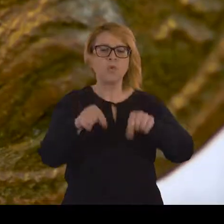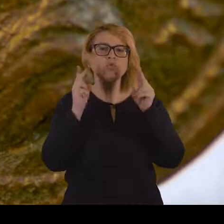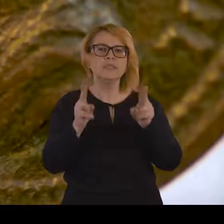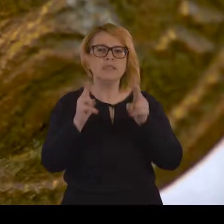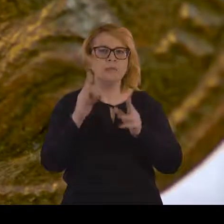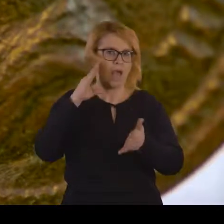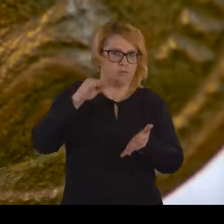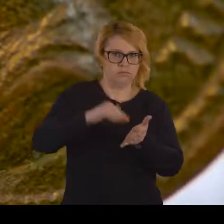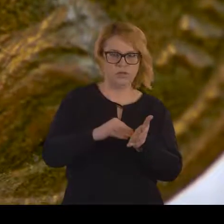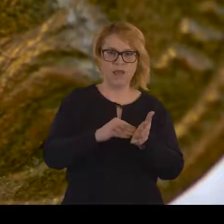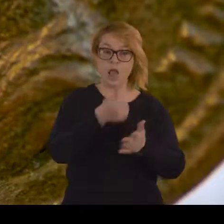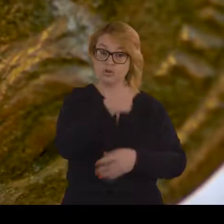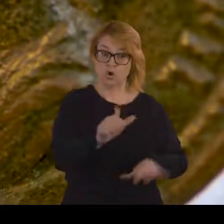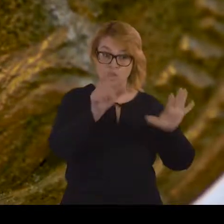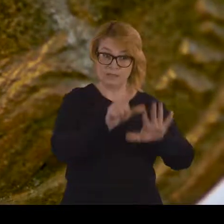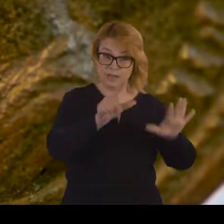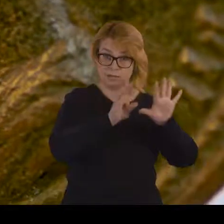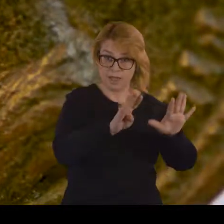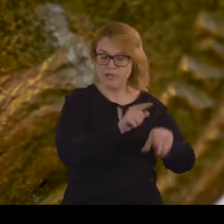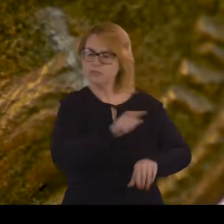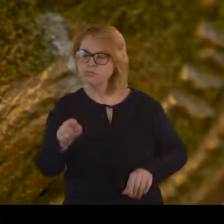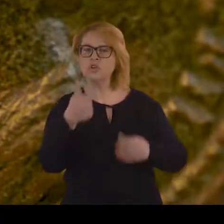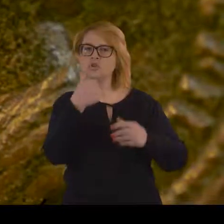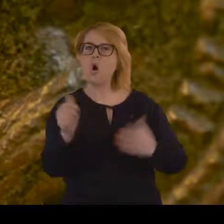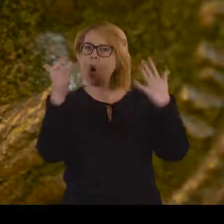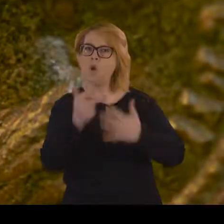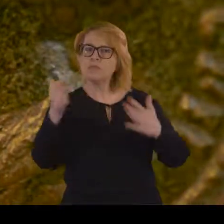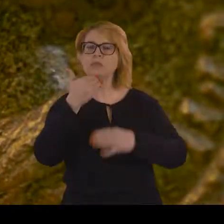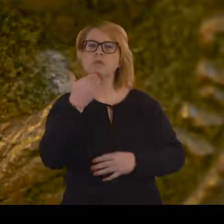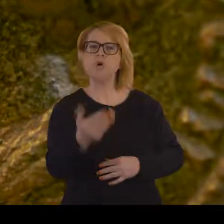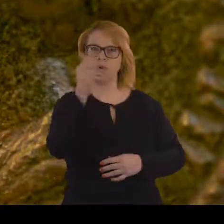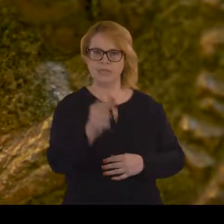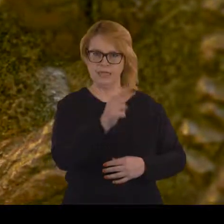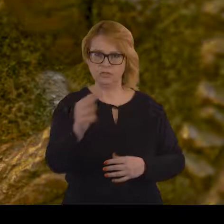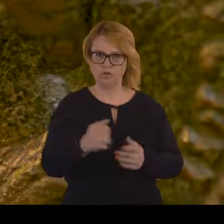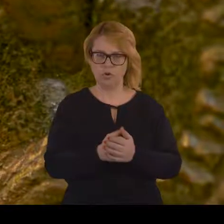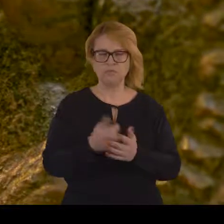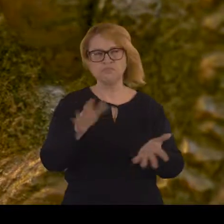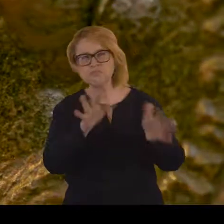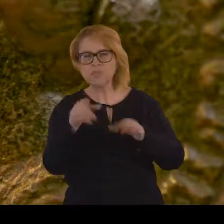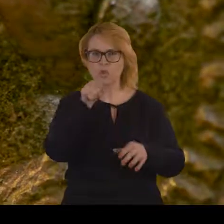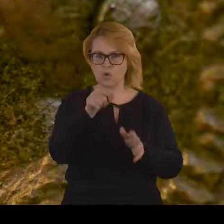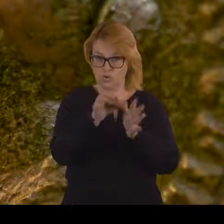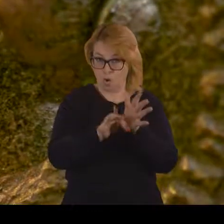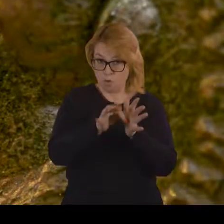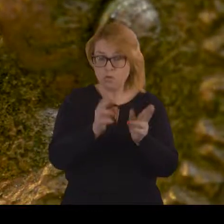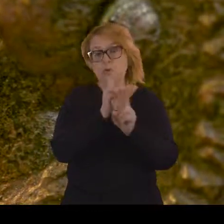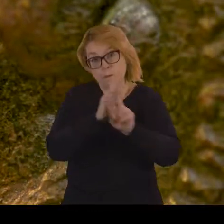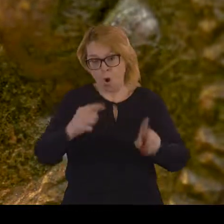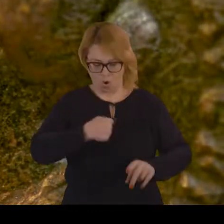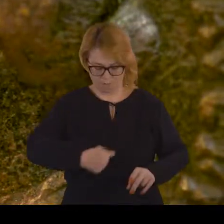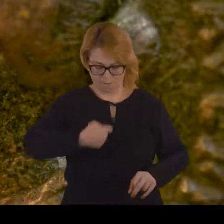prelome rokov 179 a 180 po Kristovi. Pravdepodobne niekedy v tomto období mohol byť